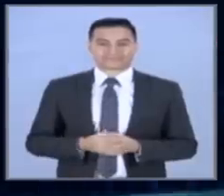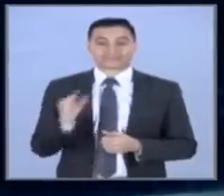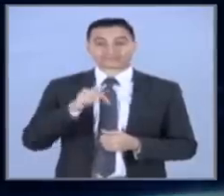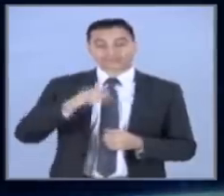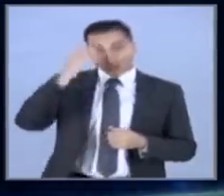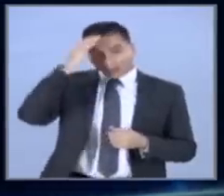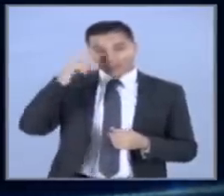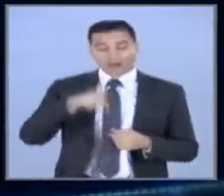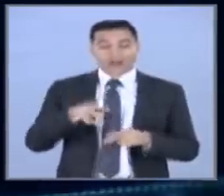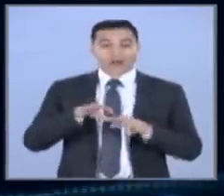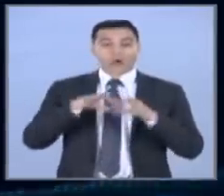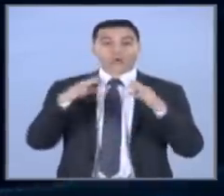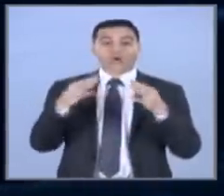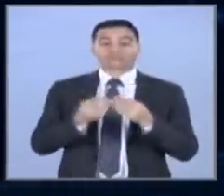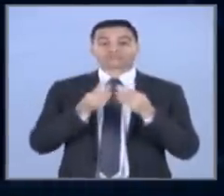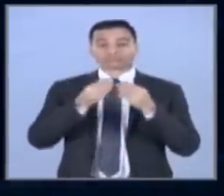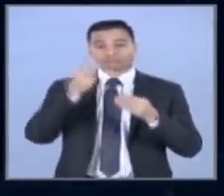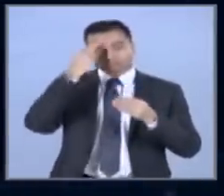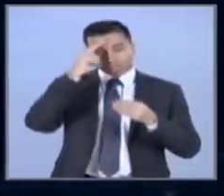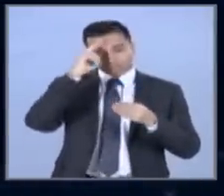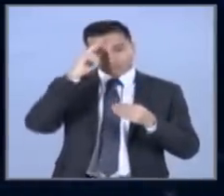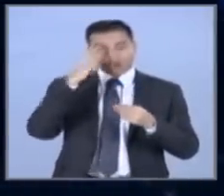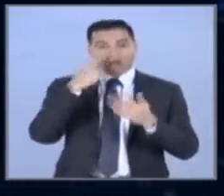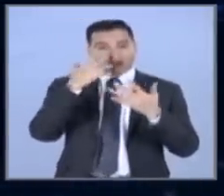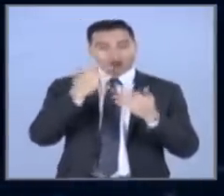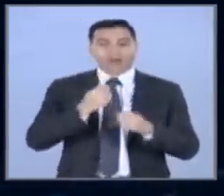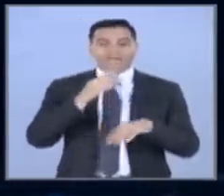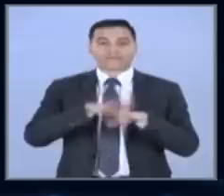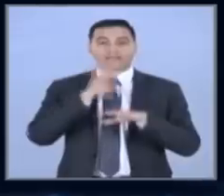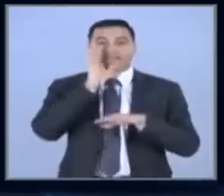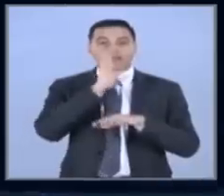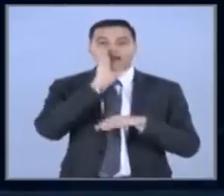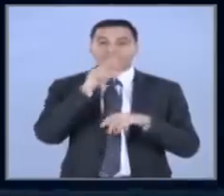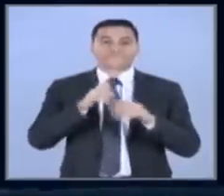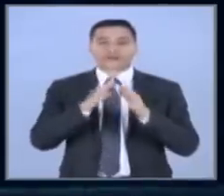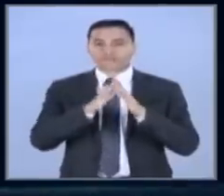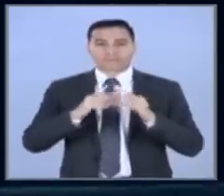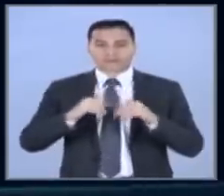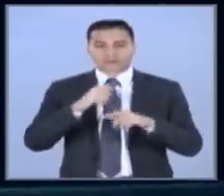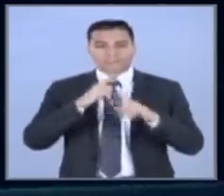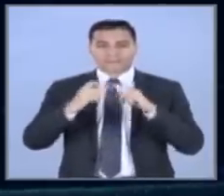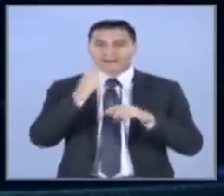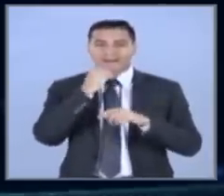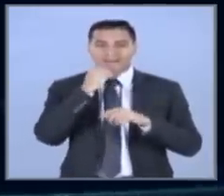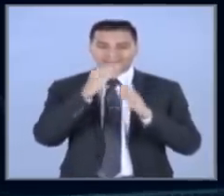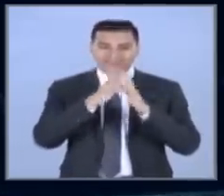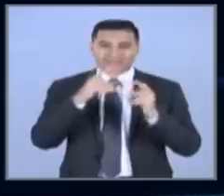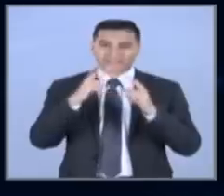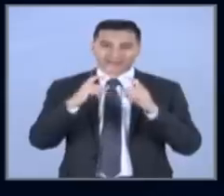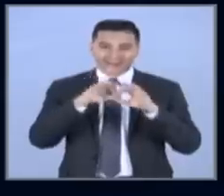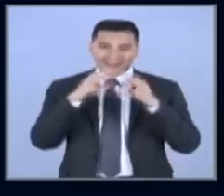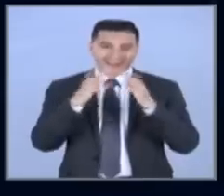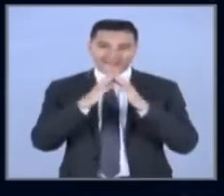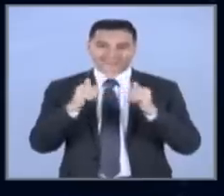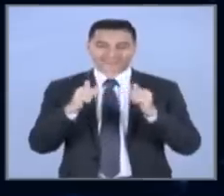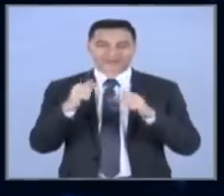برنامج العباقره عائلات يقدم اليكم برعايه من يهتم بالتعليم في مصر، البنك الاهلي المصري،